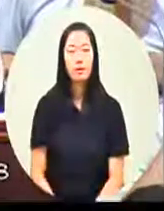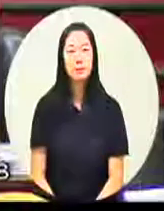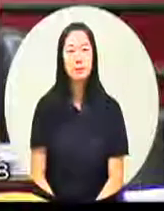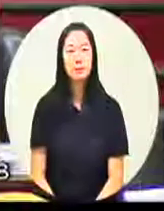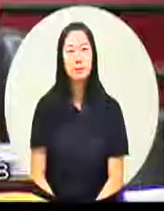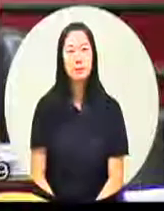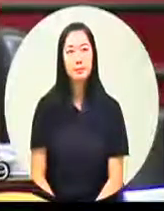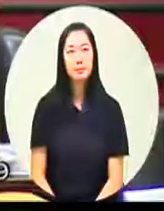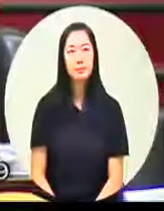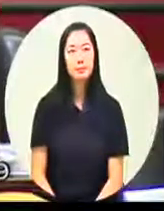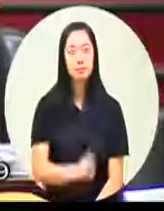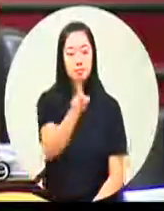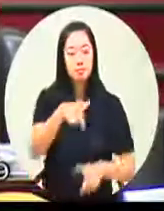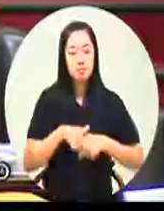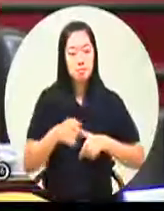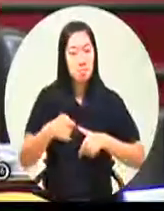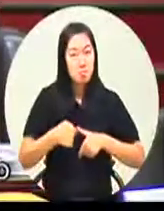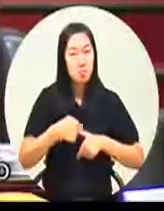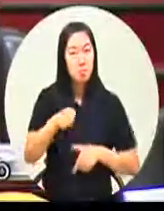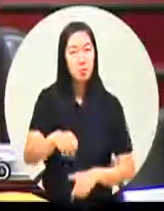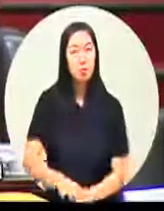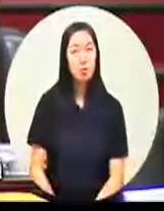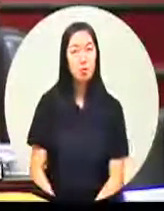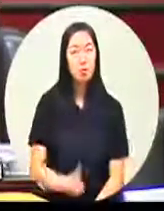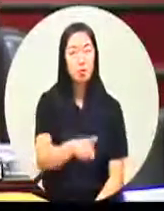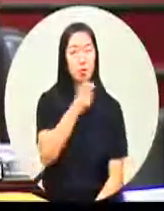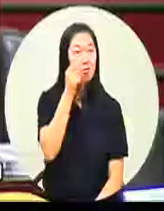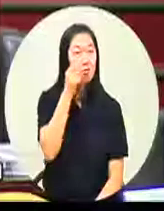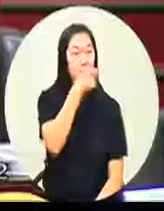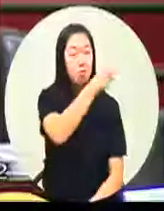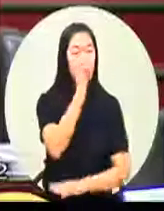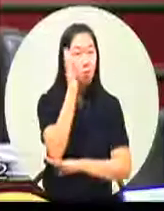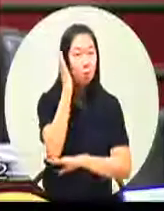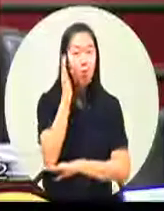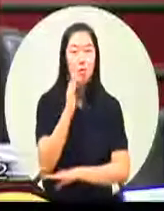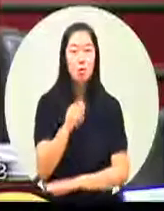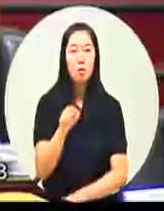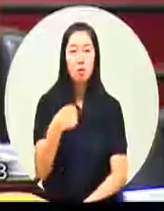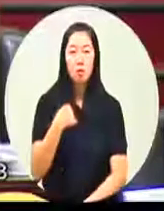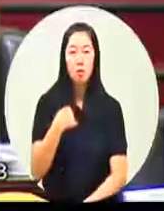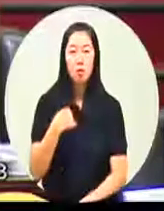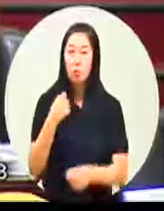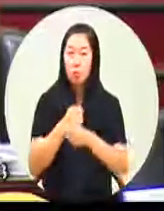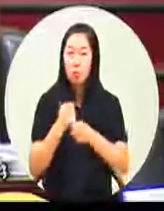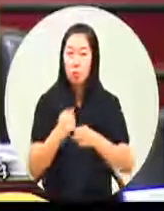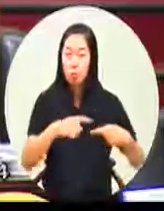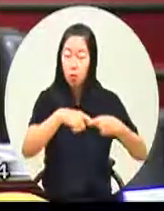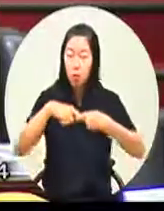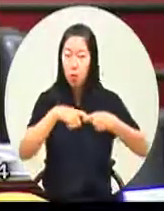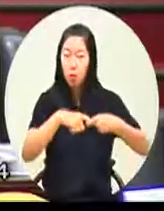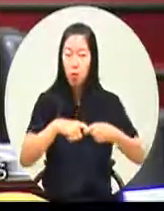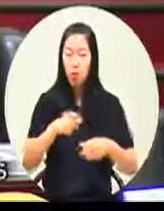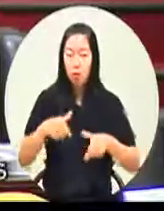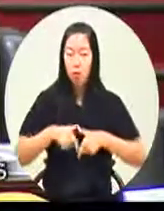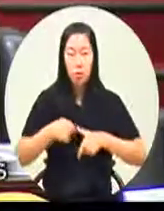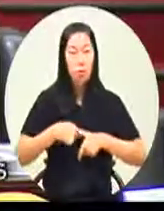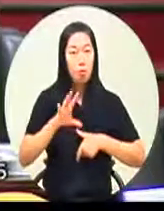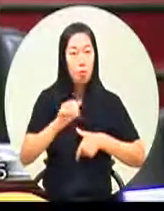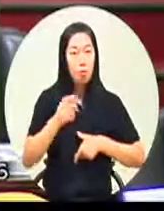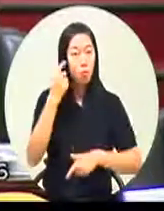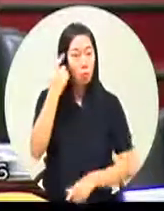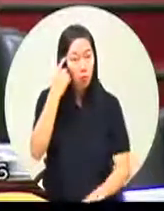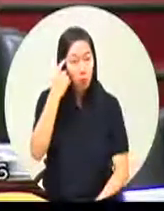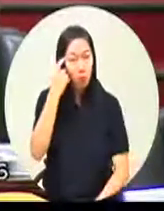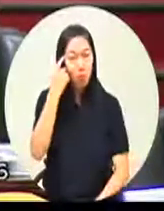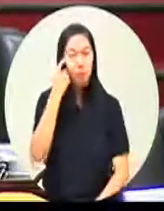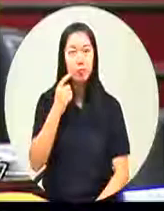你心里面现在有台，你想到台南市政府台南那边要跟我们做连结，你心里面有没有想到